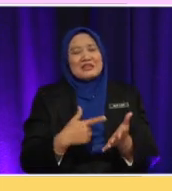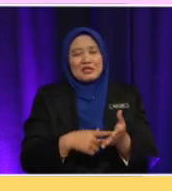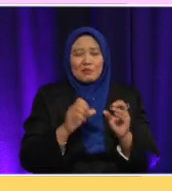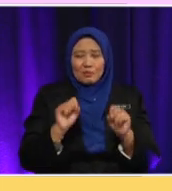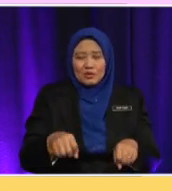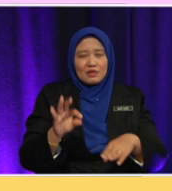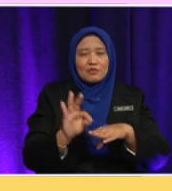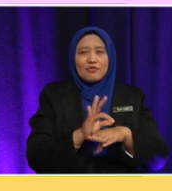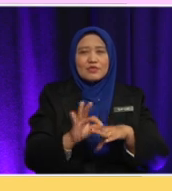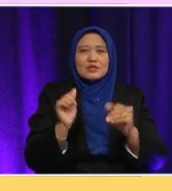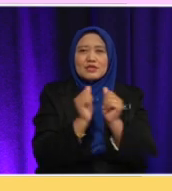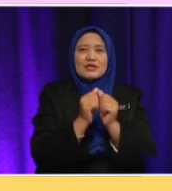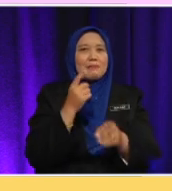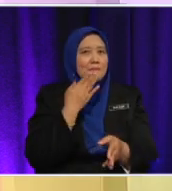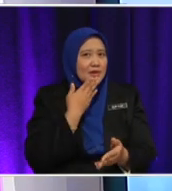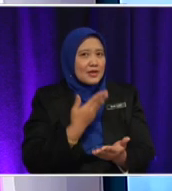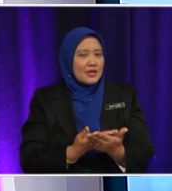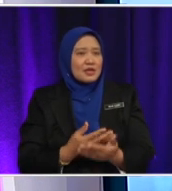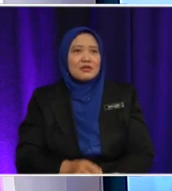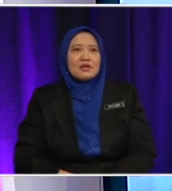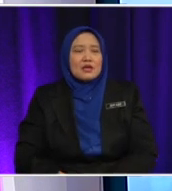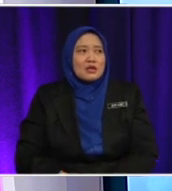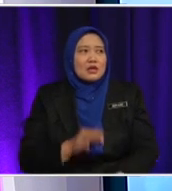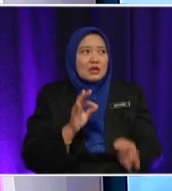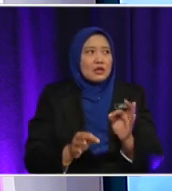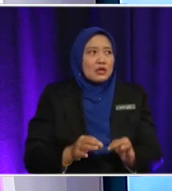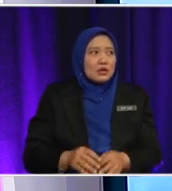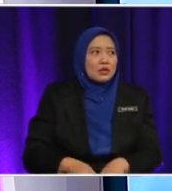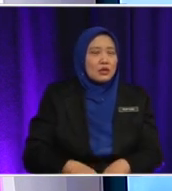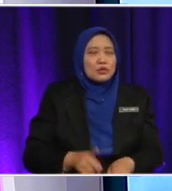kalau contoh mentol dilintas lari